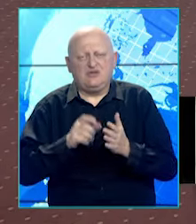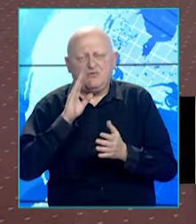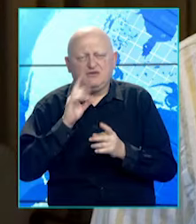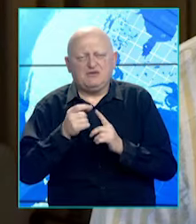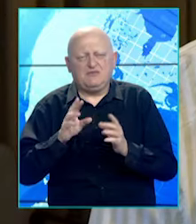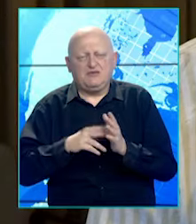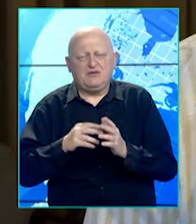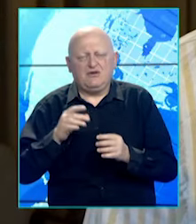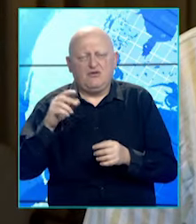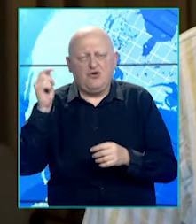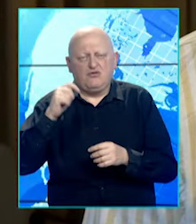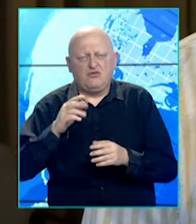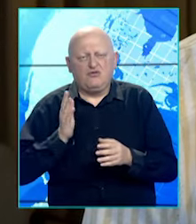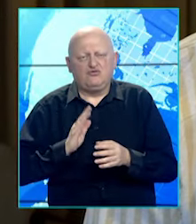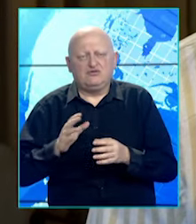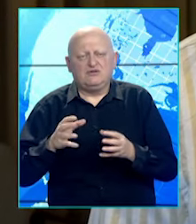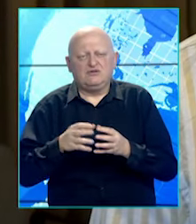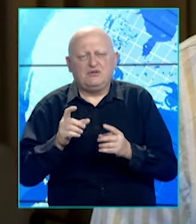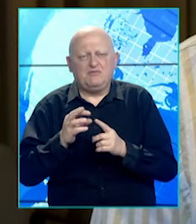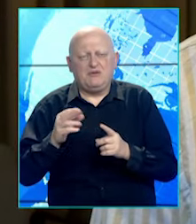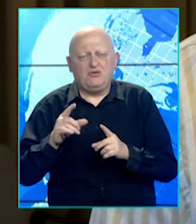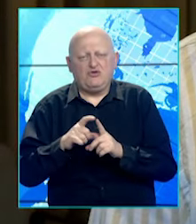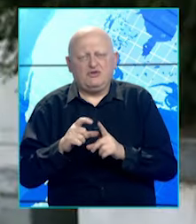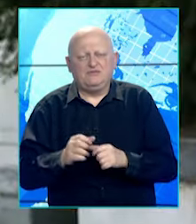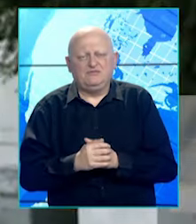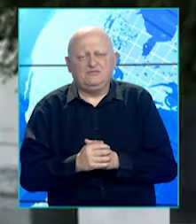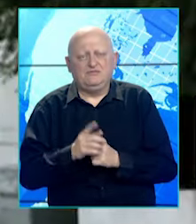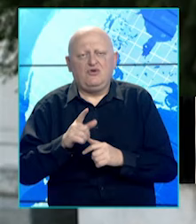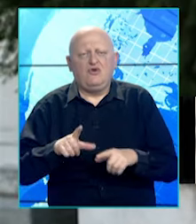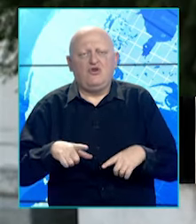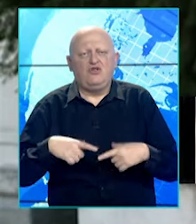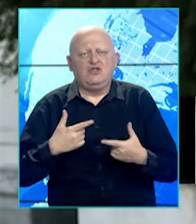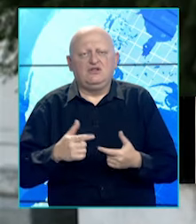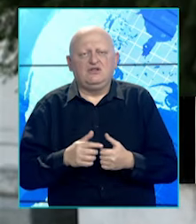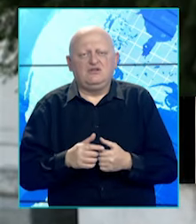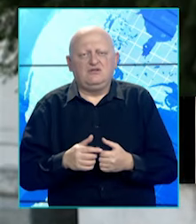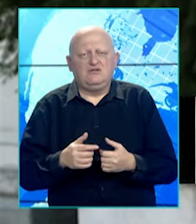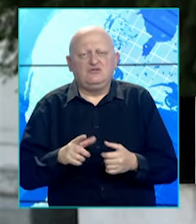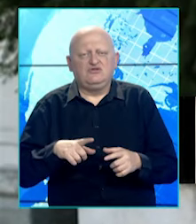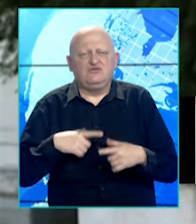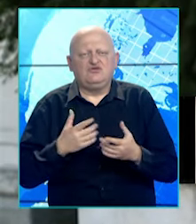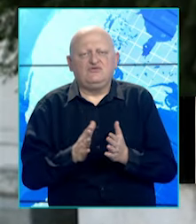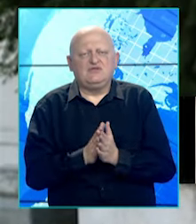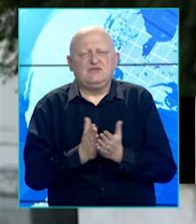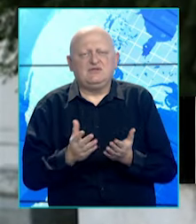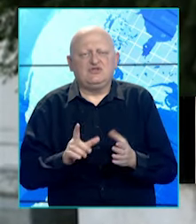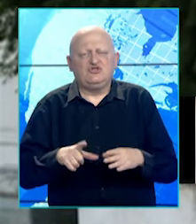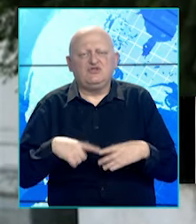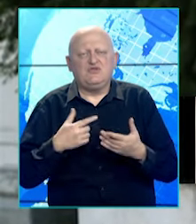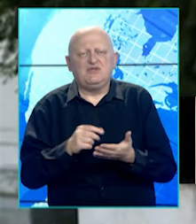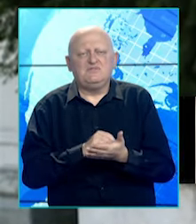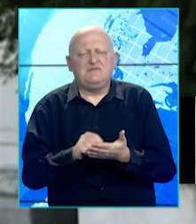pena i matičnog odbora Kulturnog društva Bošnjaka Preporod. On je živio život književnost, život